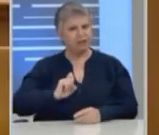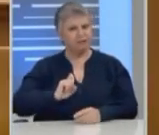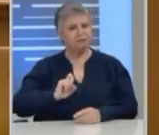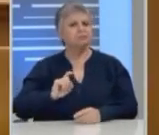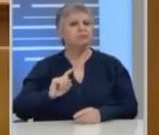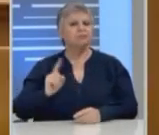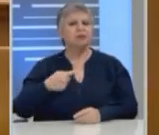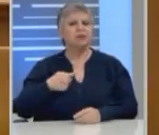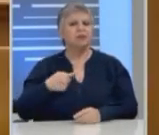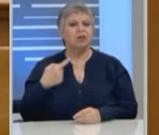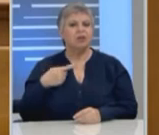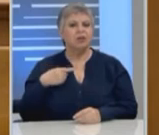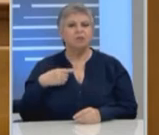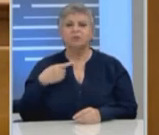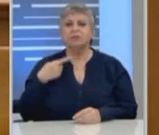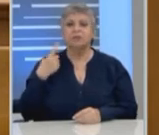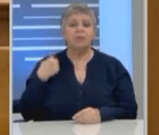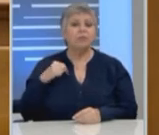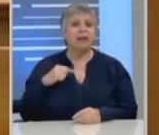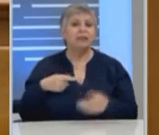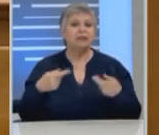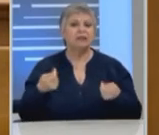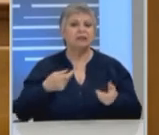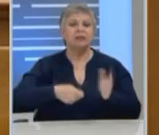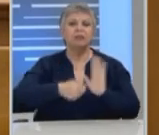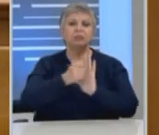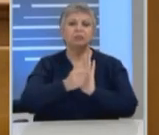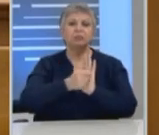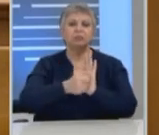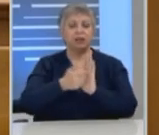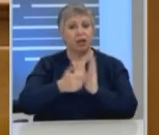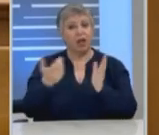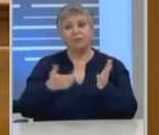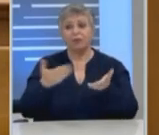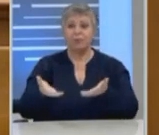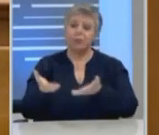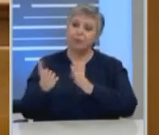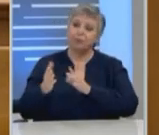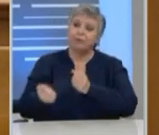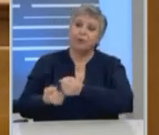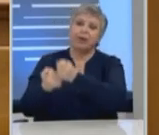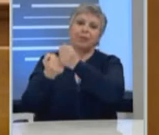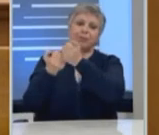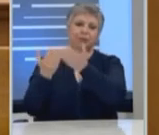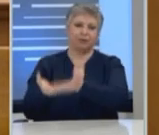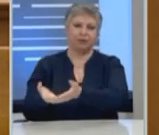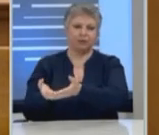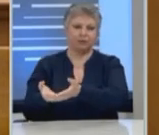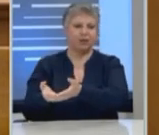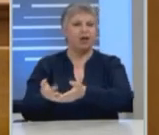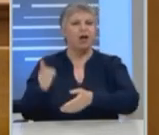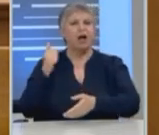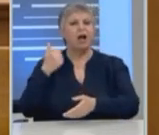τι λέγανε τότε και τα μέσα μαζικής ενημέρωσης που σας λιβανίζουν? Έσπευδαν να